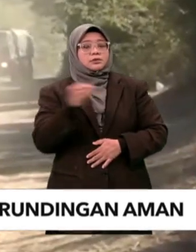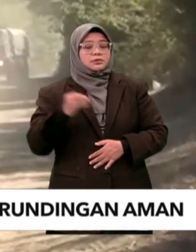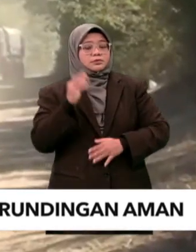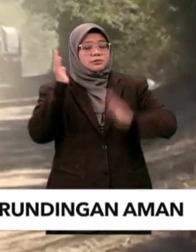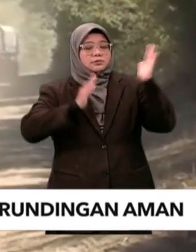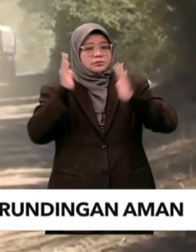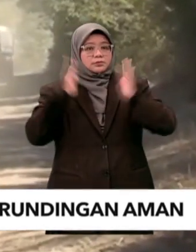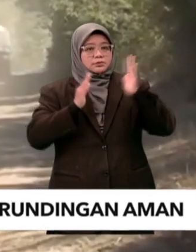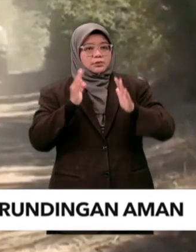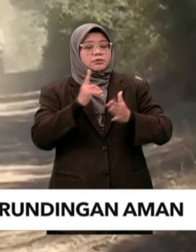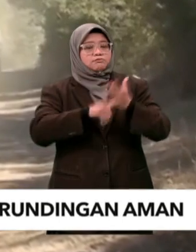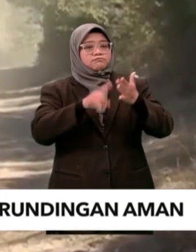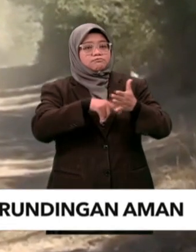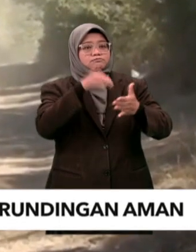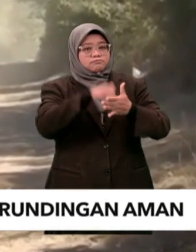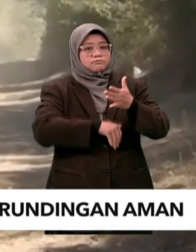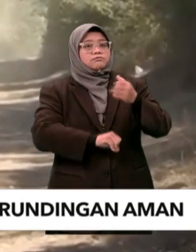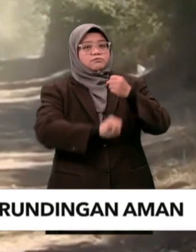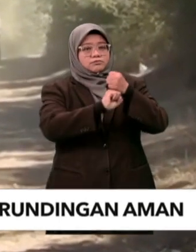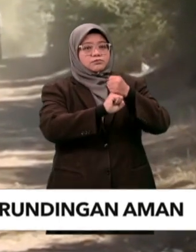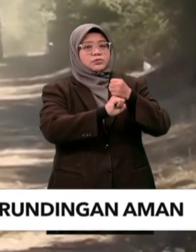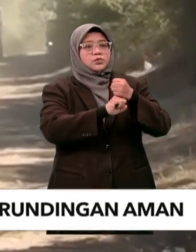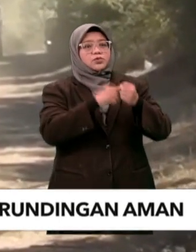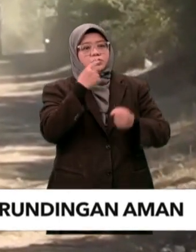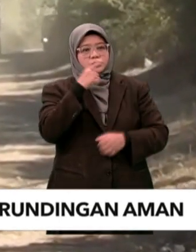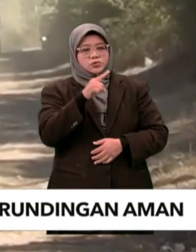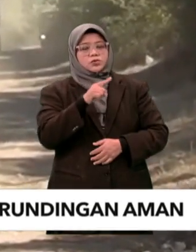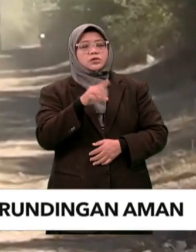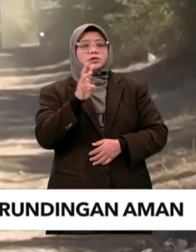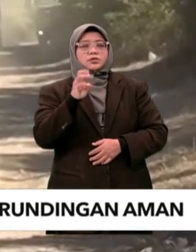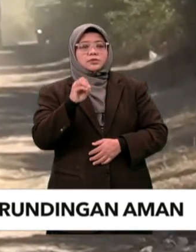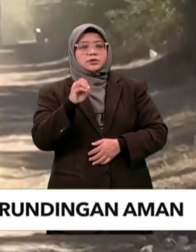memiliki menyokong resolution 60